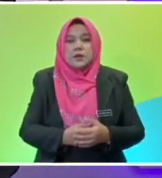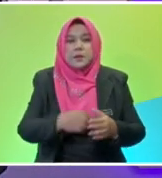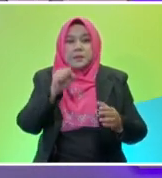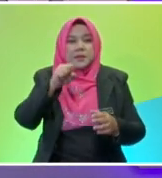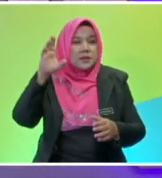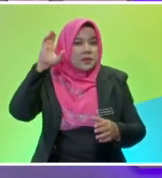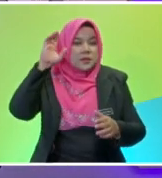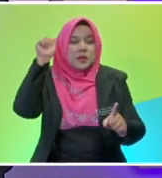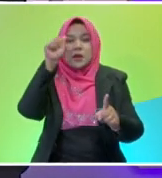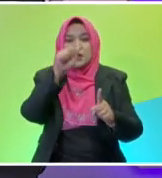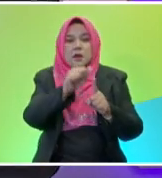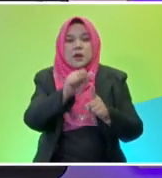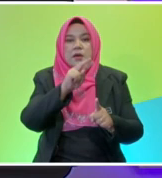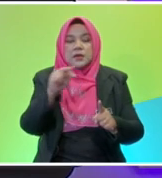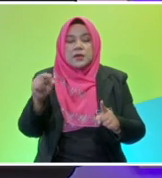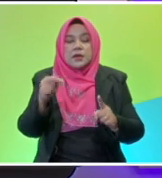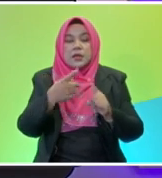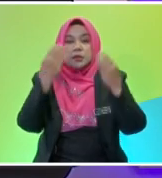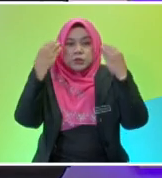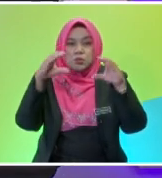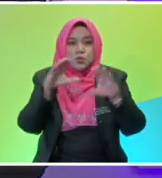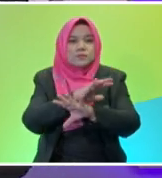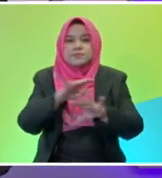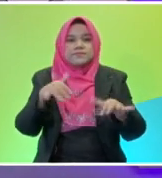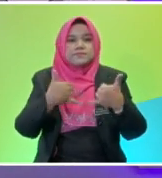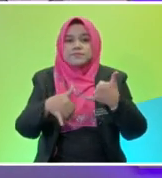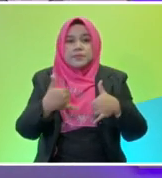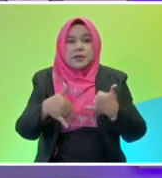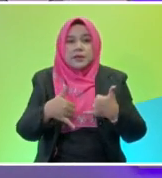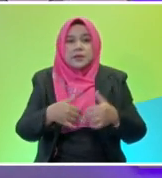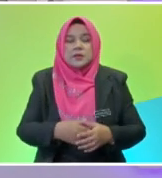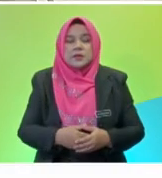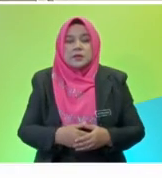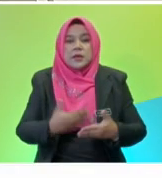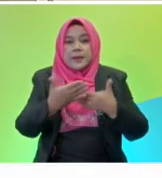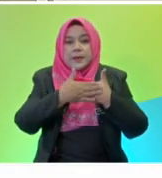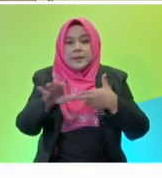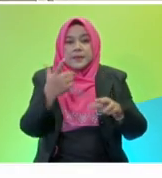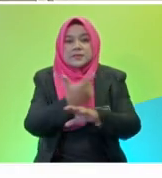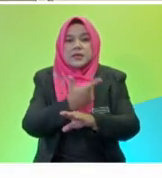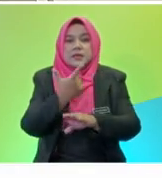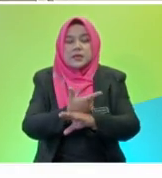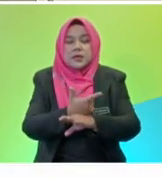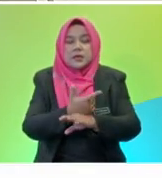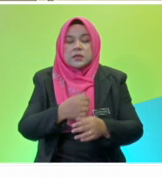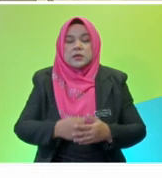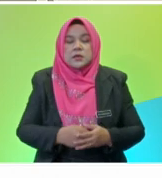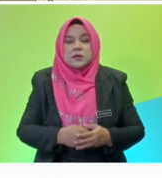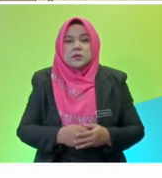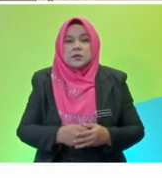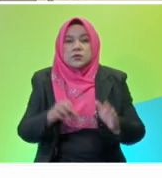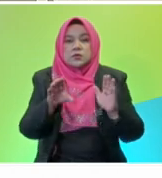daripada guru maksudnya tidak main-main dan sebagainya lah oke dan selepas latihan itu dia seperti tadi lah